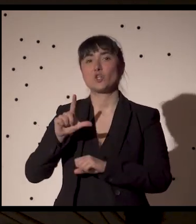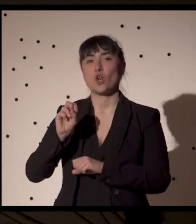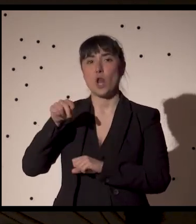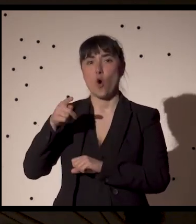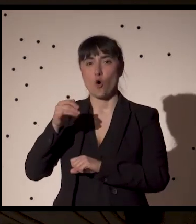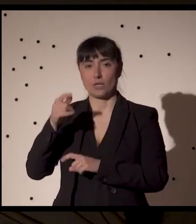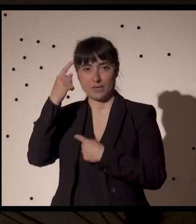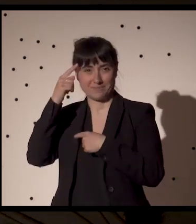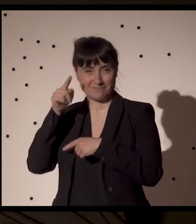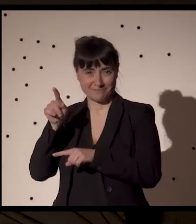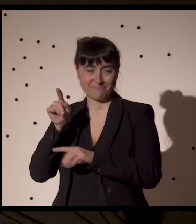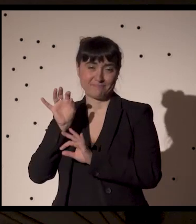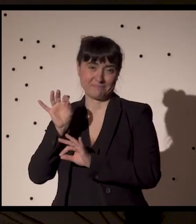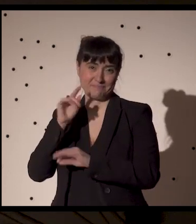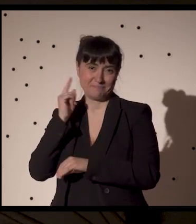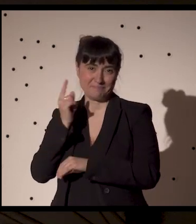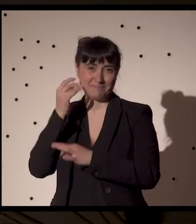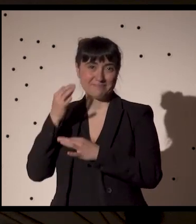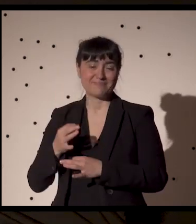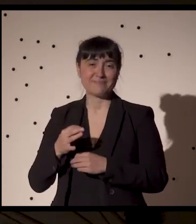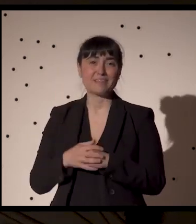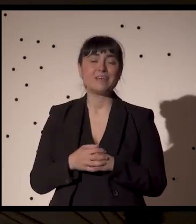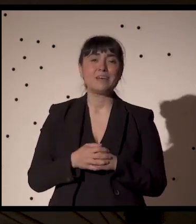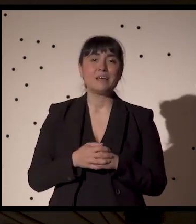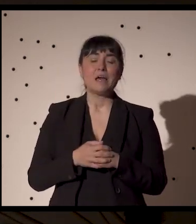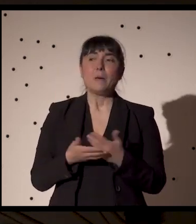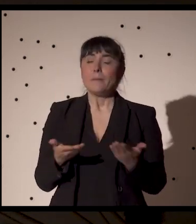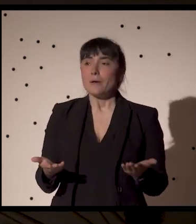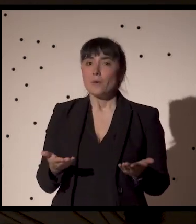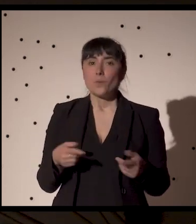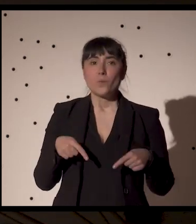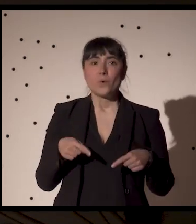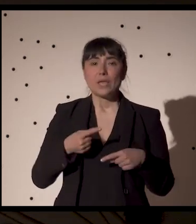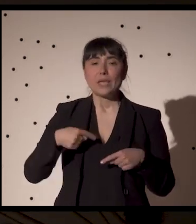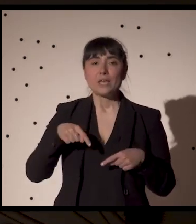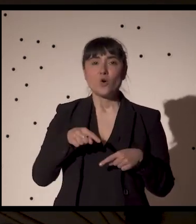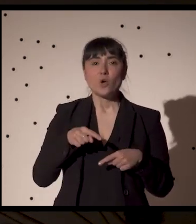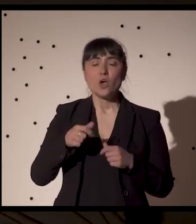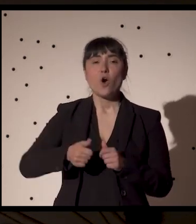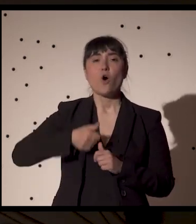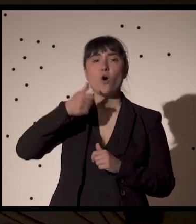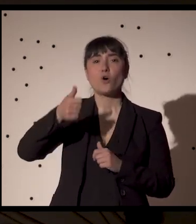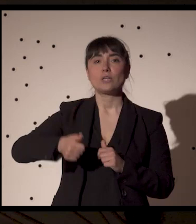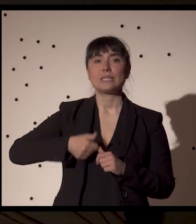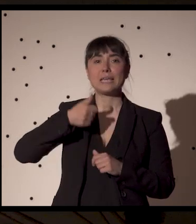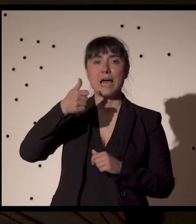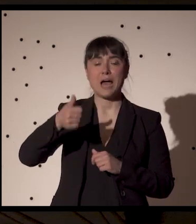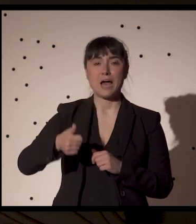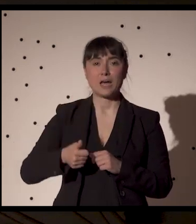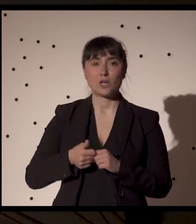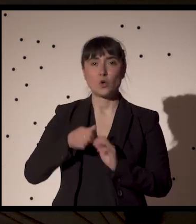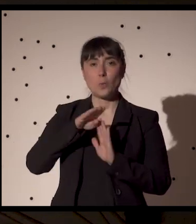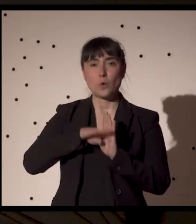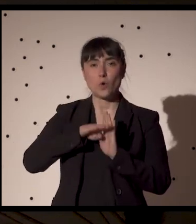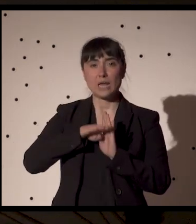in maniera opportuna però visto che in questo teatro noi presentiamo ogni anno le grandi rassegne anche